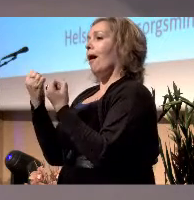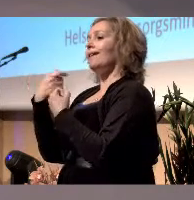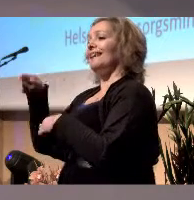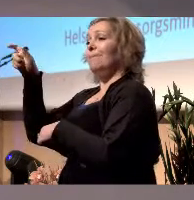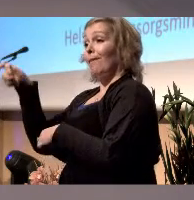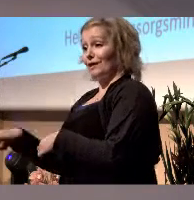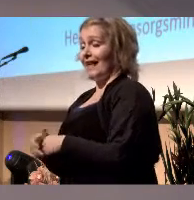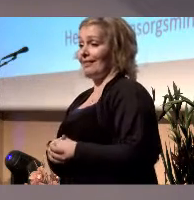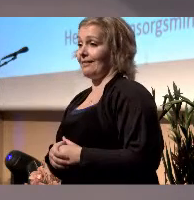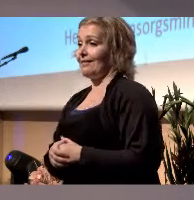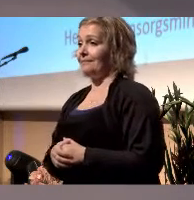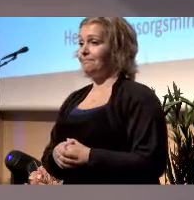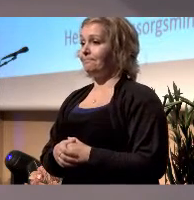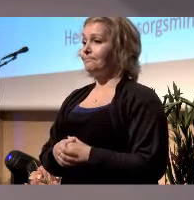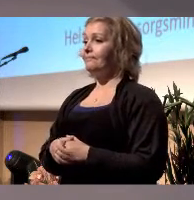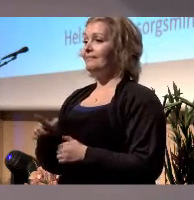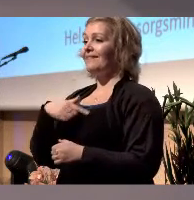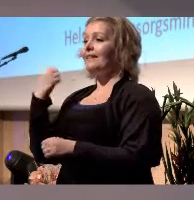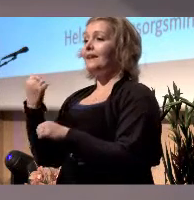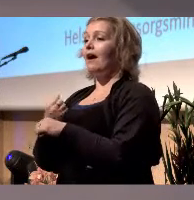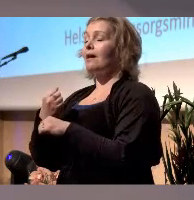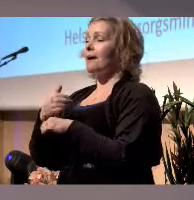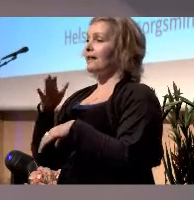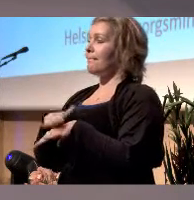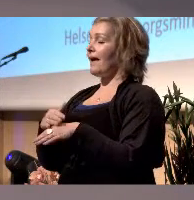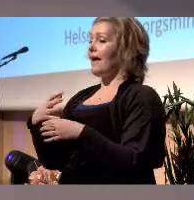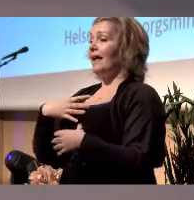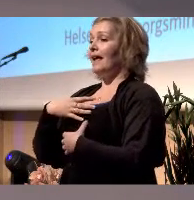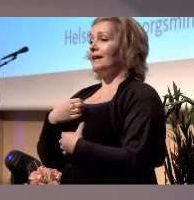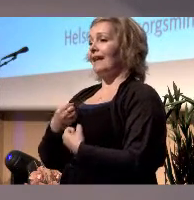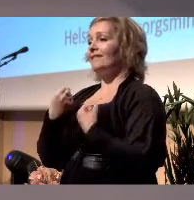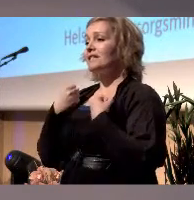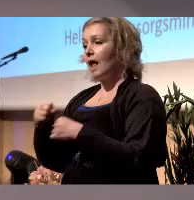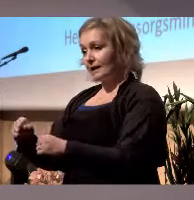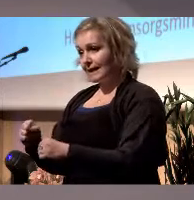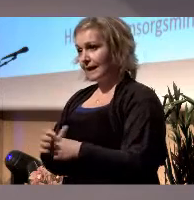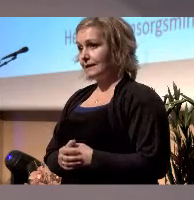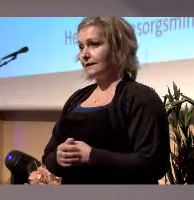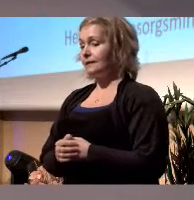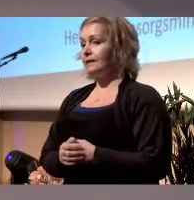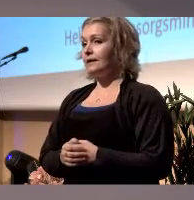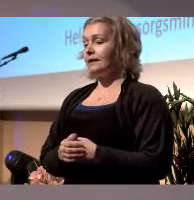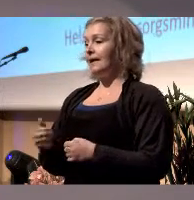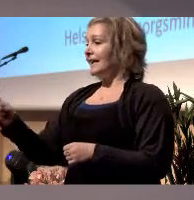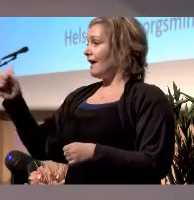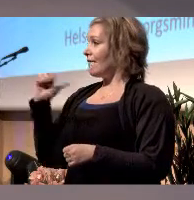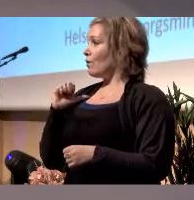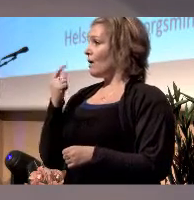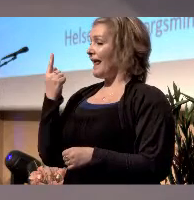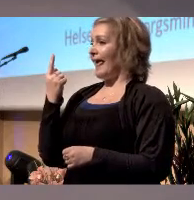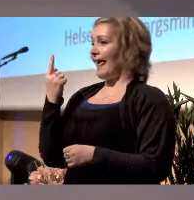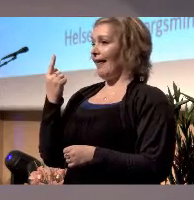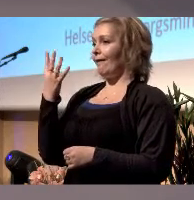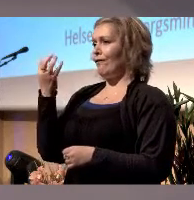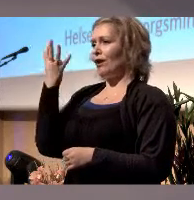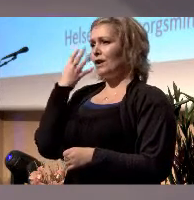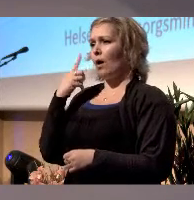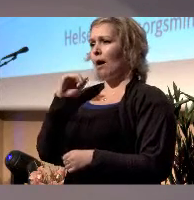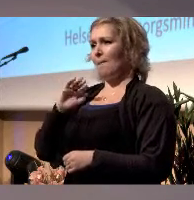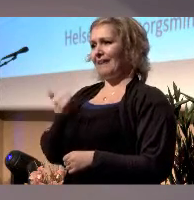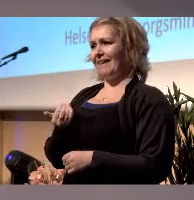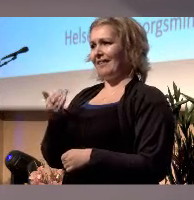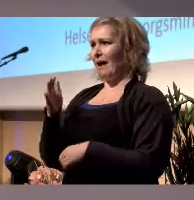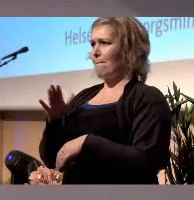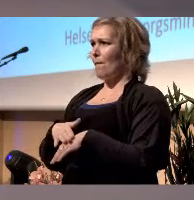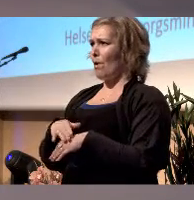pasienten. Vi arbeider med en kreftsatsing. I fjor fortalte en 41 år gammel kvinne